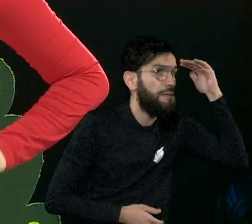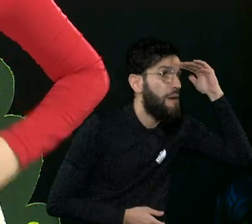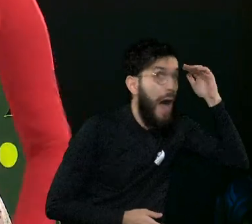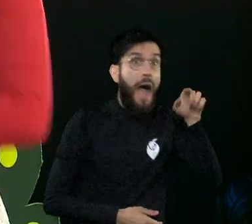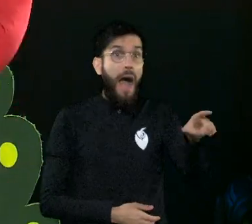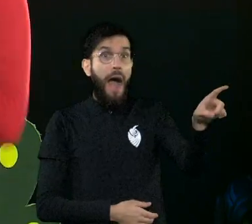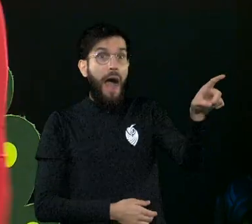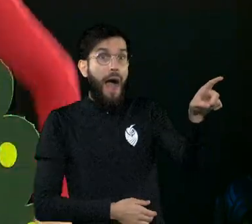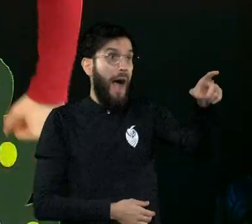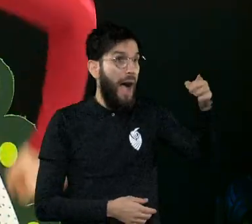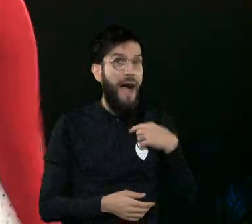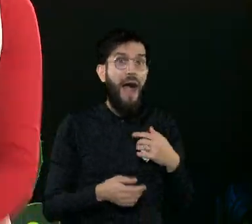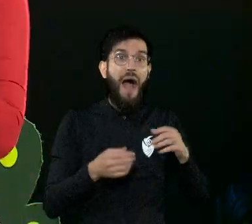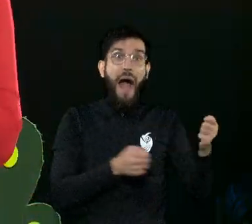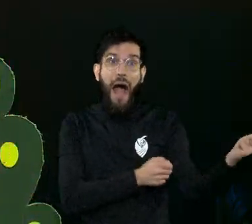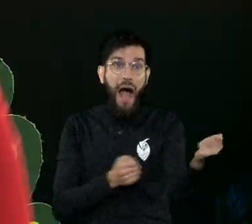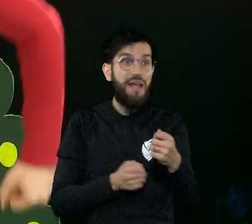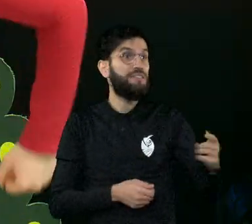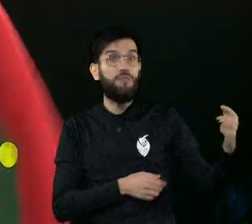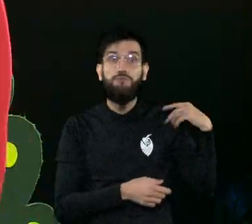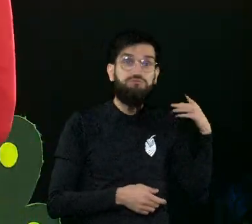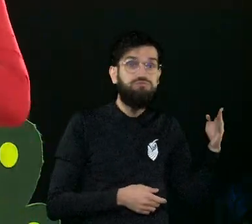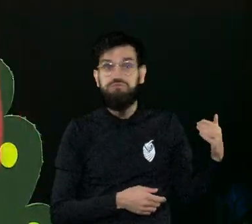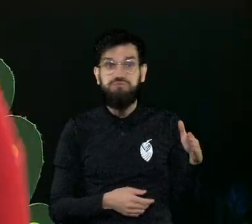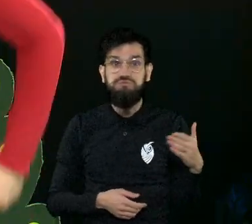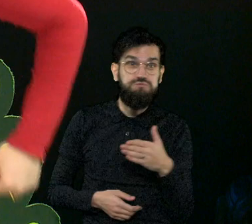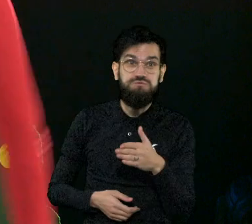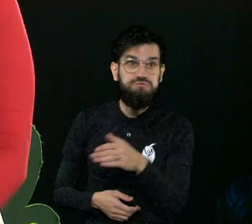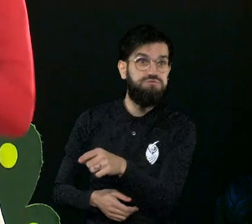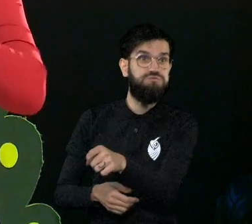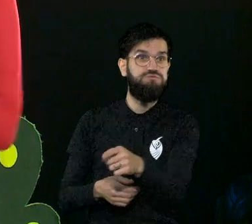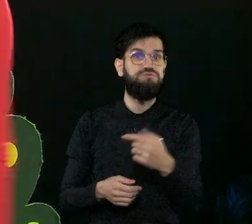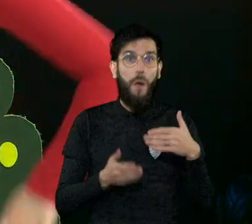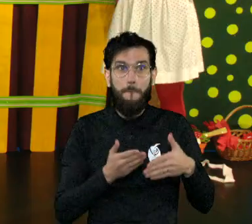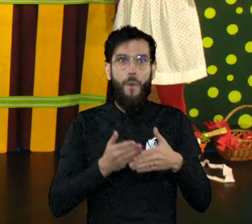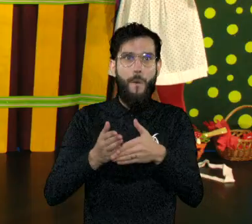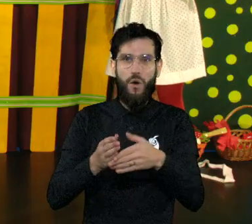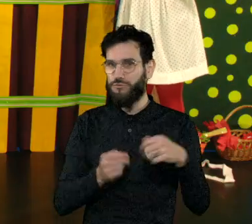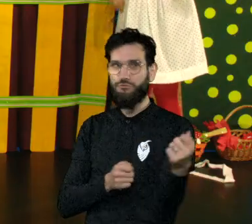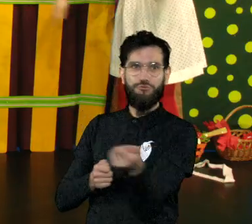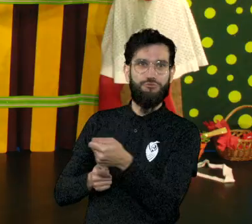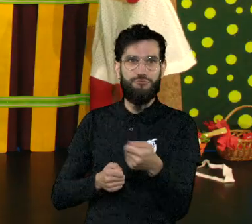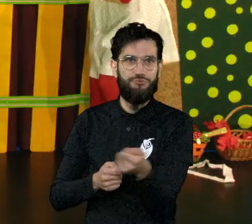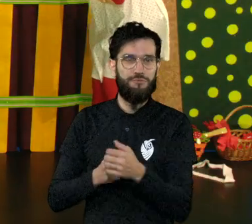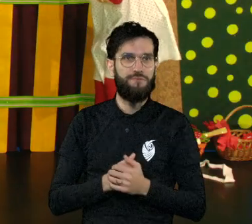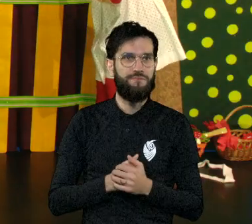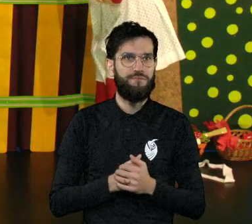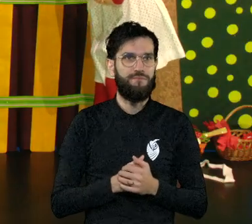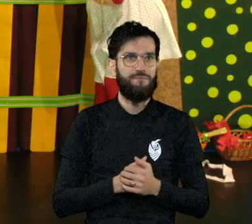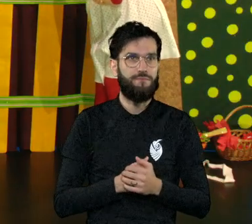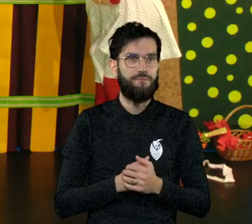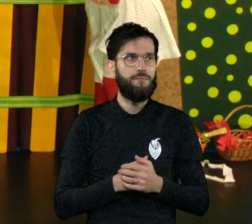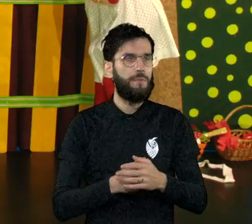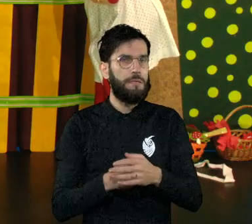húka. Hasiči sa rúdia, idú pomáhať. Tu centrála,